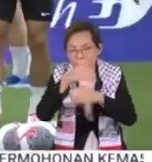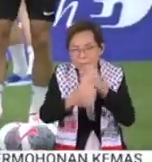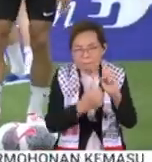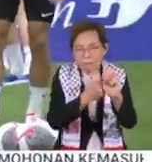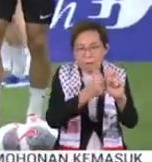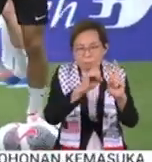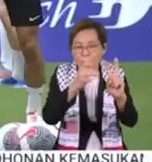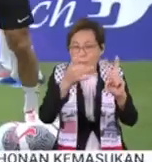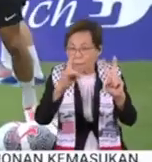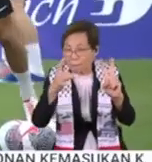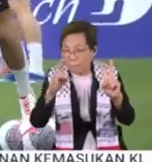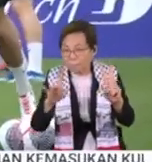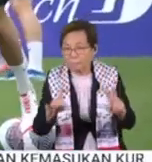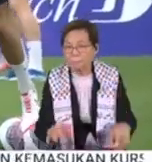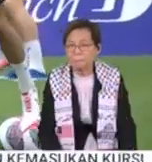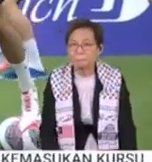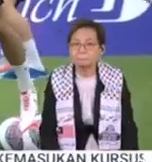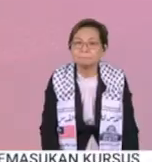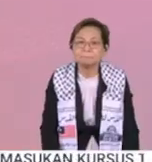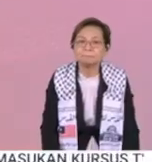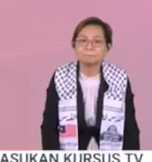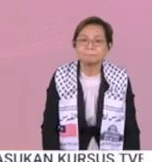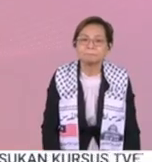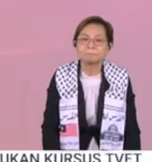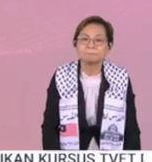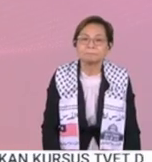tahun 2018.